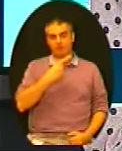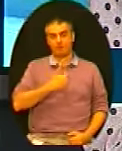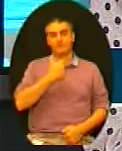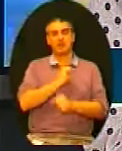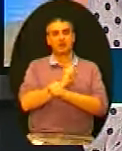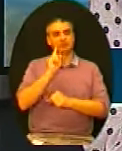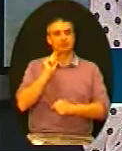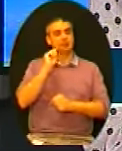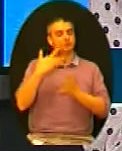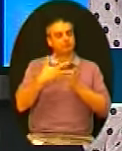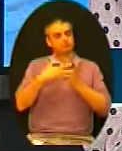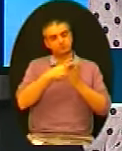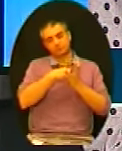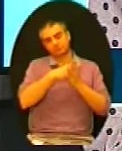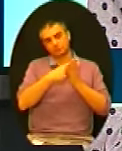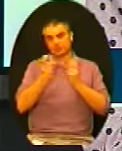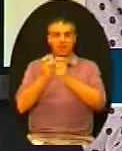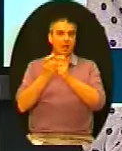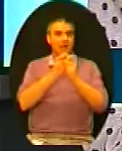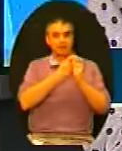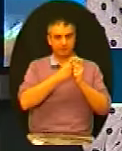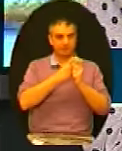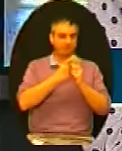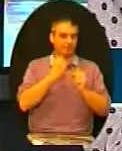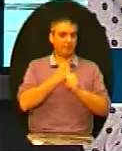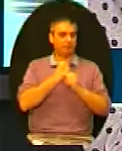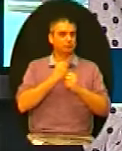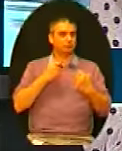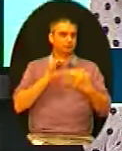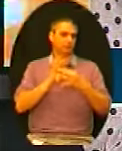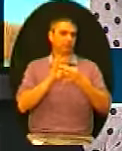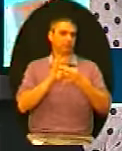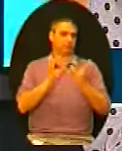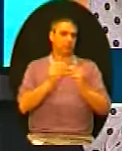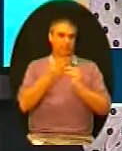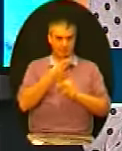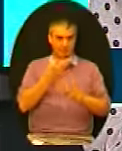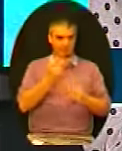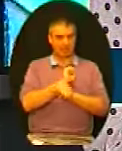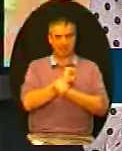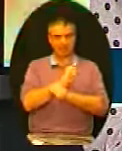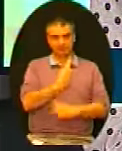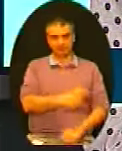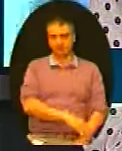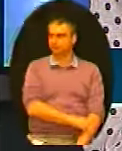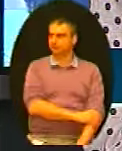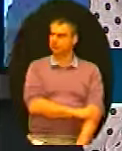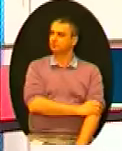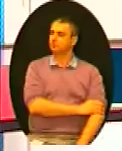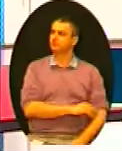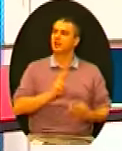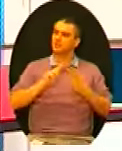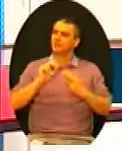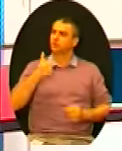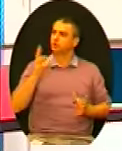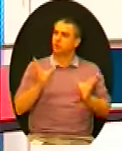הכלא צריך לעבור על כל האגפים, ולייצר מגע בלתי אמצעי עם האסירים. המפגש